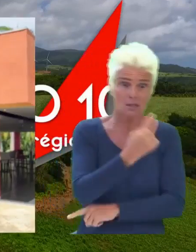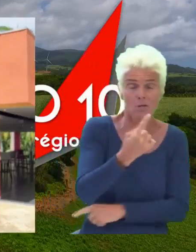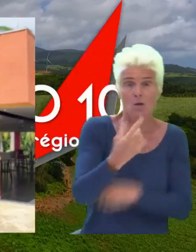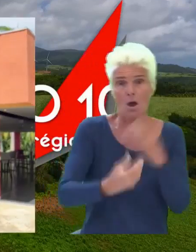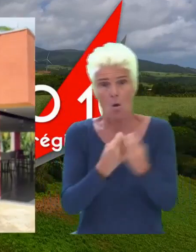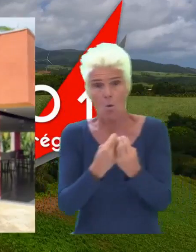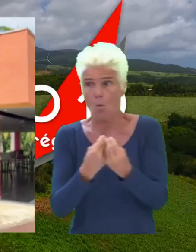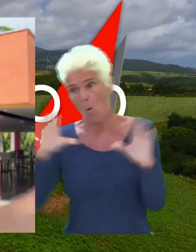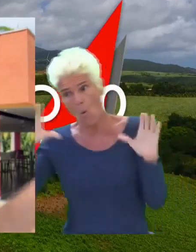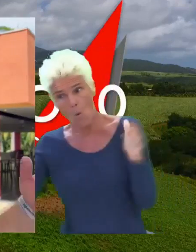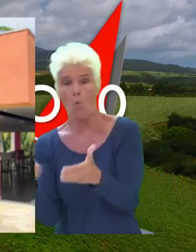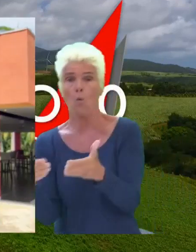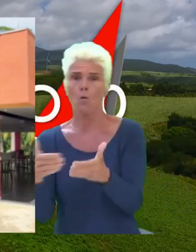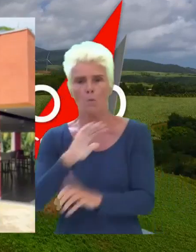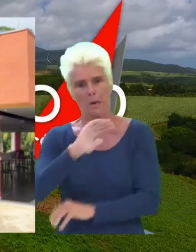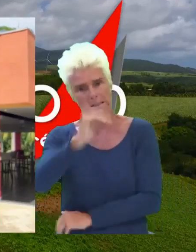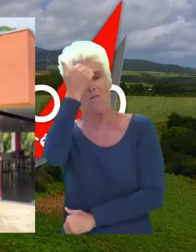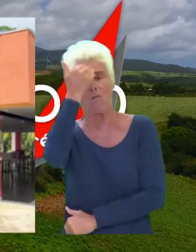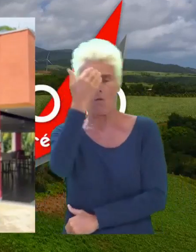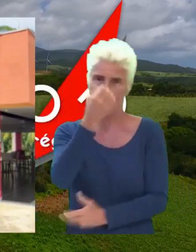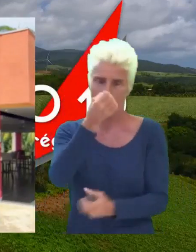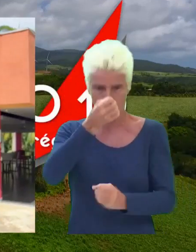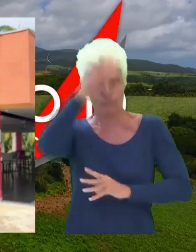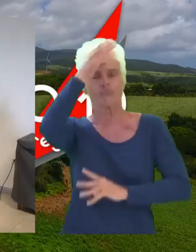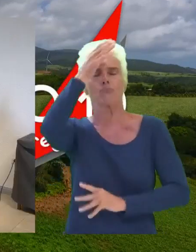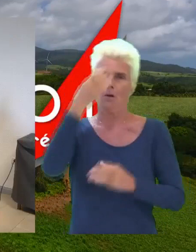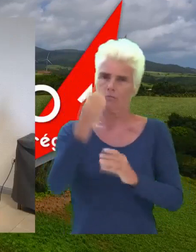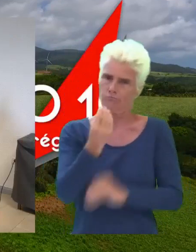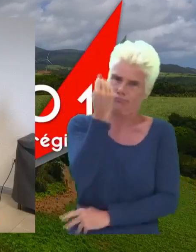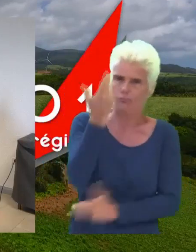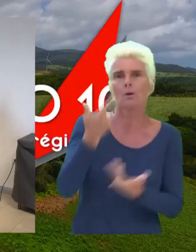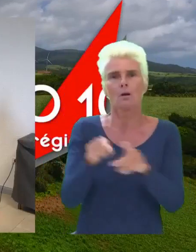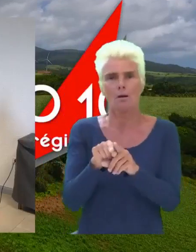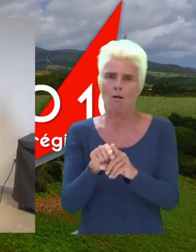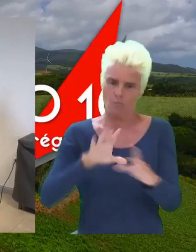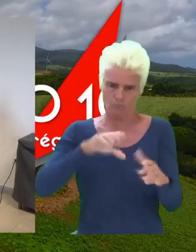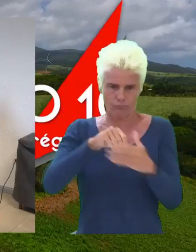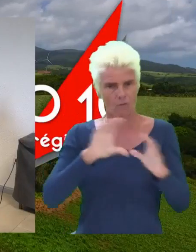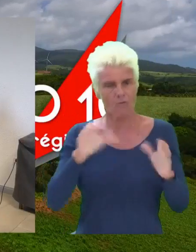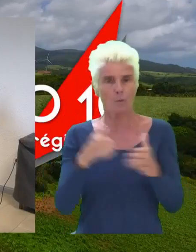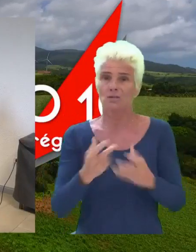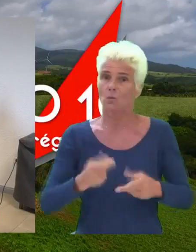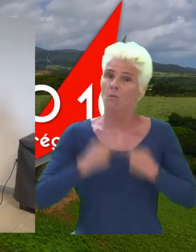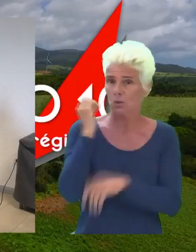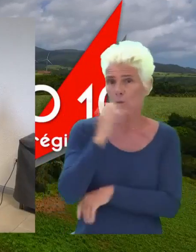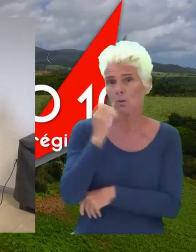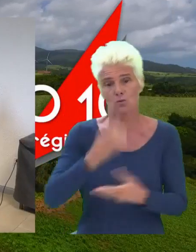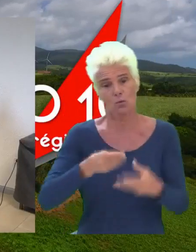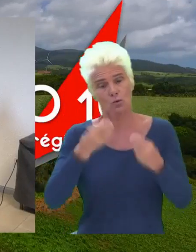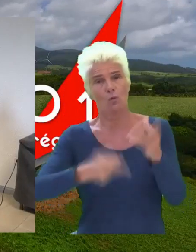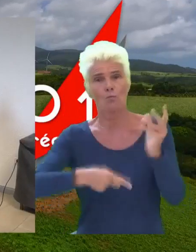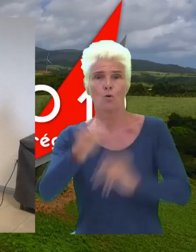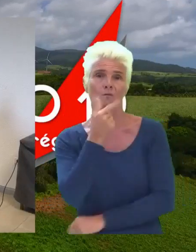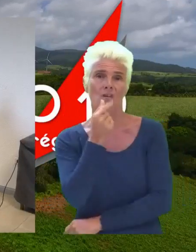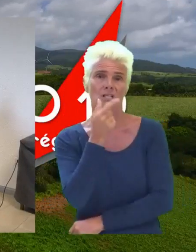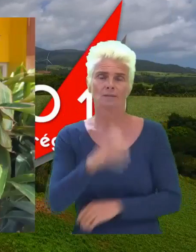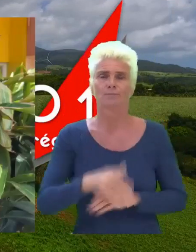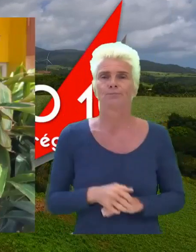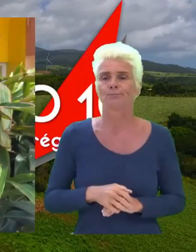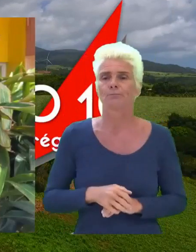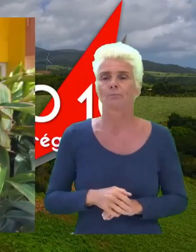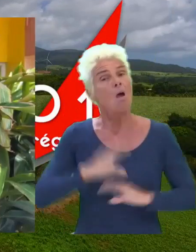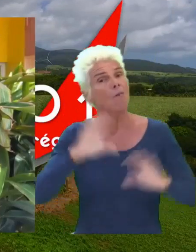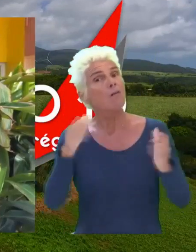collectivement bah des savoirs qu'ils onuront eu pendant la formation pour encore une fois faciliter leur travail au quotidien on peut adapter cette formation à la